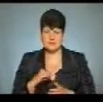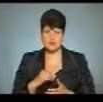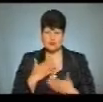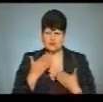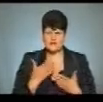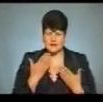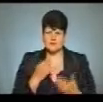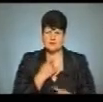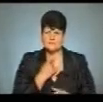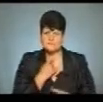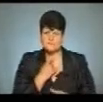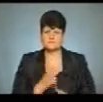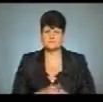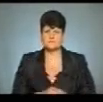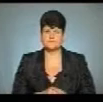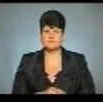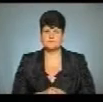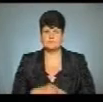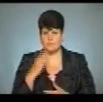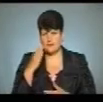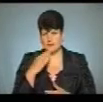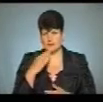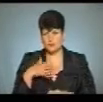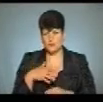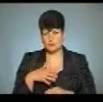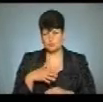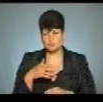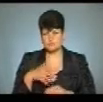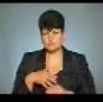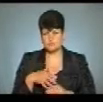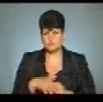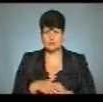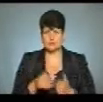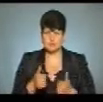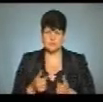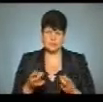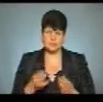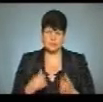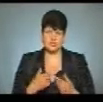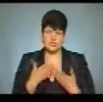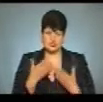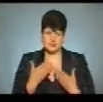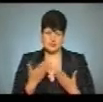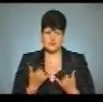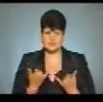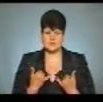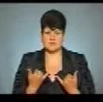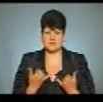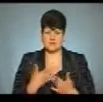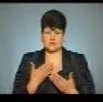голос, і тато оцінив це як добре. А так от мені треба було читати на кастингу, як я зараз і